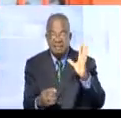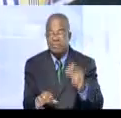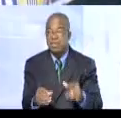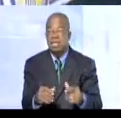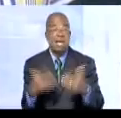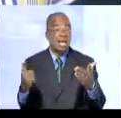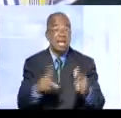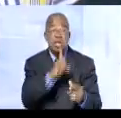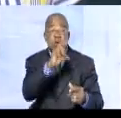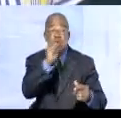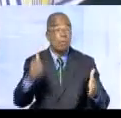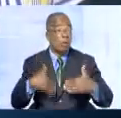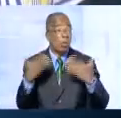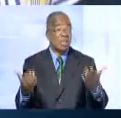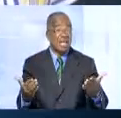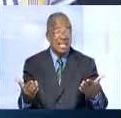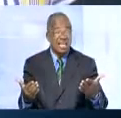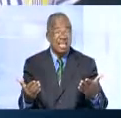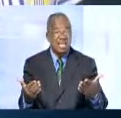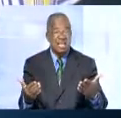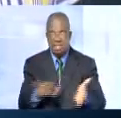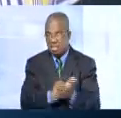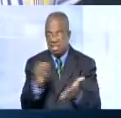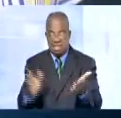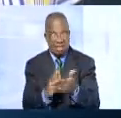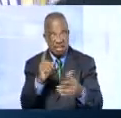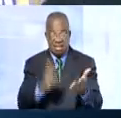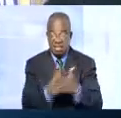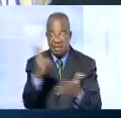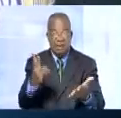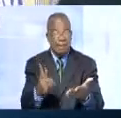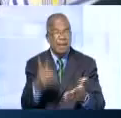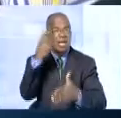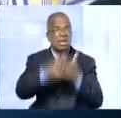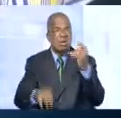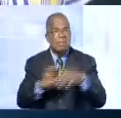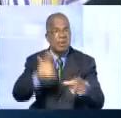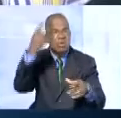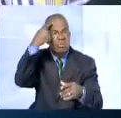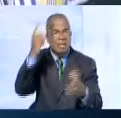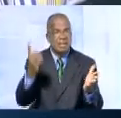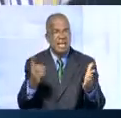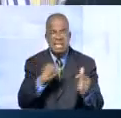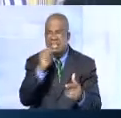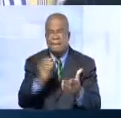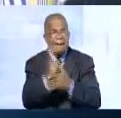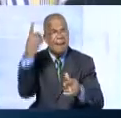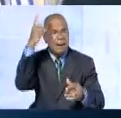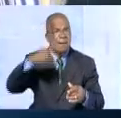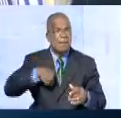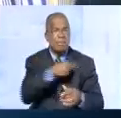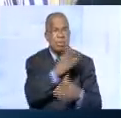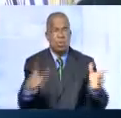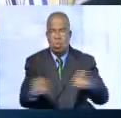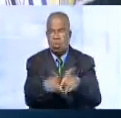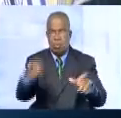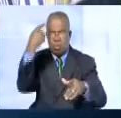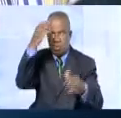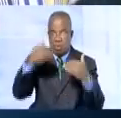de cœur. Sincèrement, les prix ne nous arrangent pas. Mais bon, comme l'État a décidé, on a oublié de faire